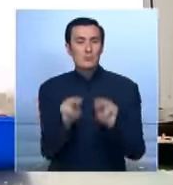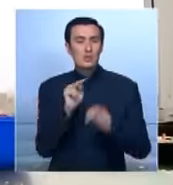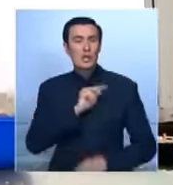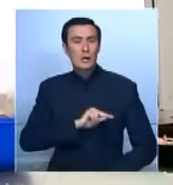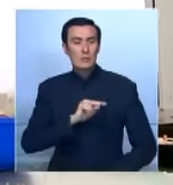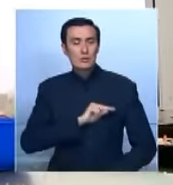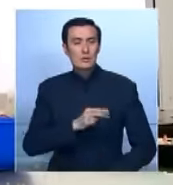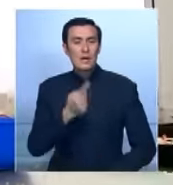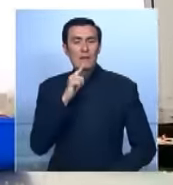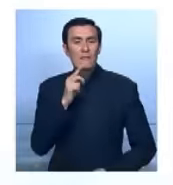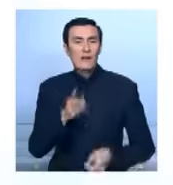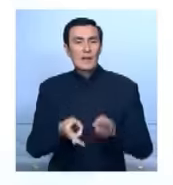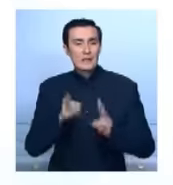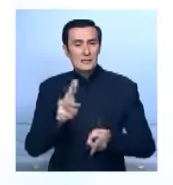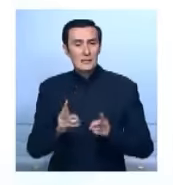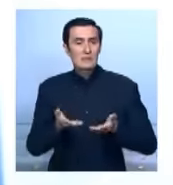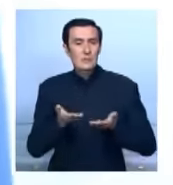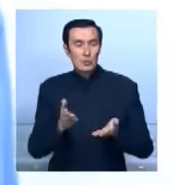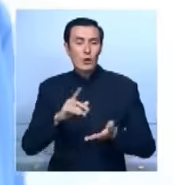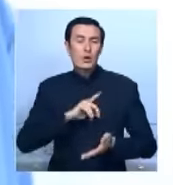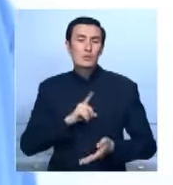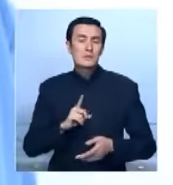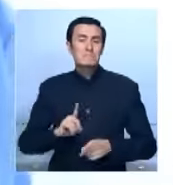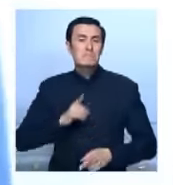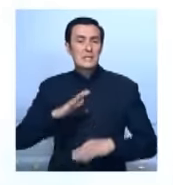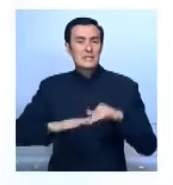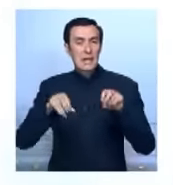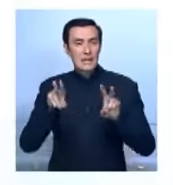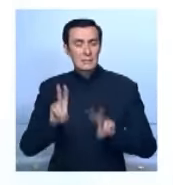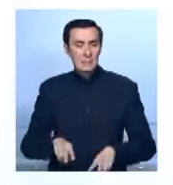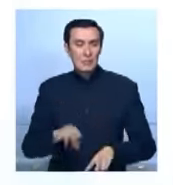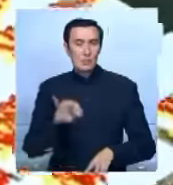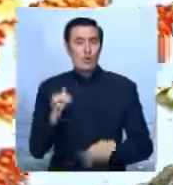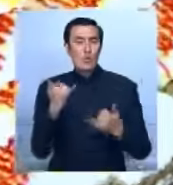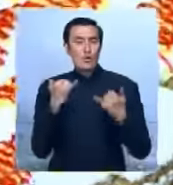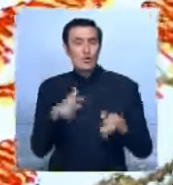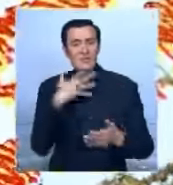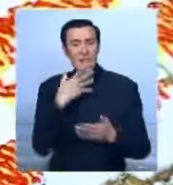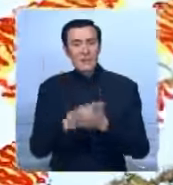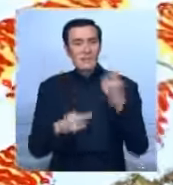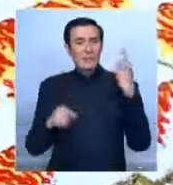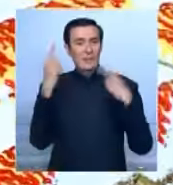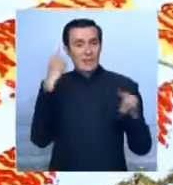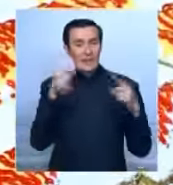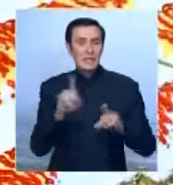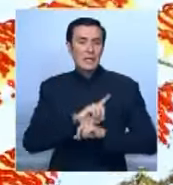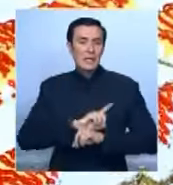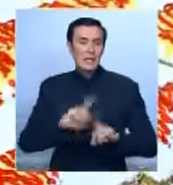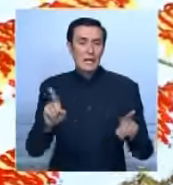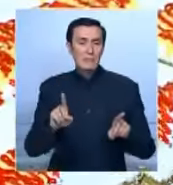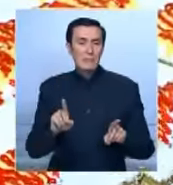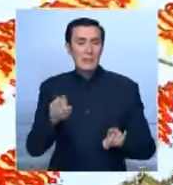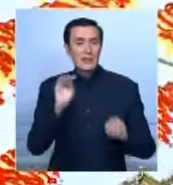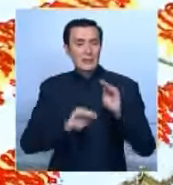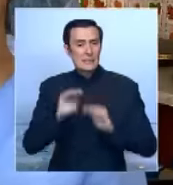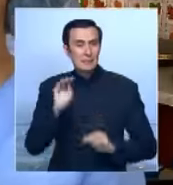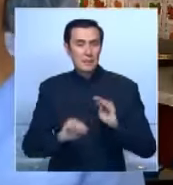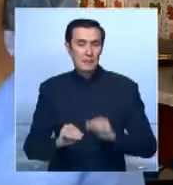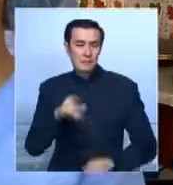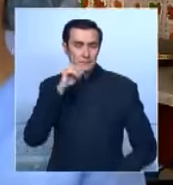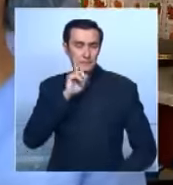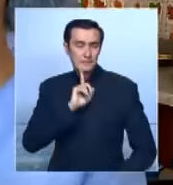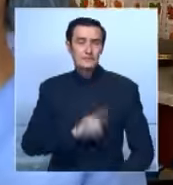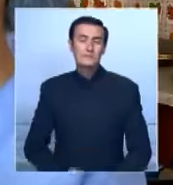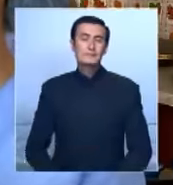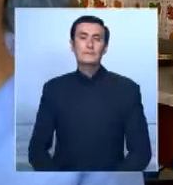трудится в кондитерском цеху. Сейчас Балжан одна из ведущих специалистов. Удивляет всех своей фантазией и оригинальными рецептами.